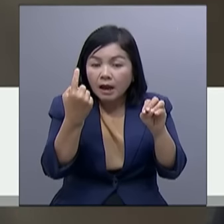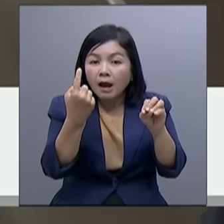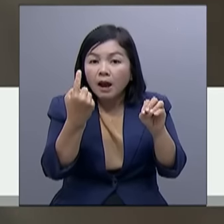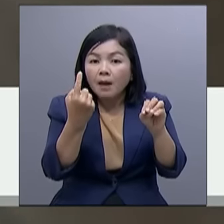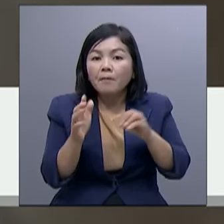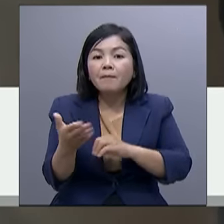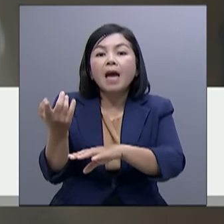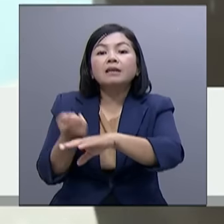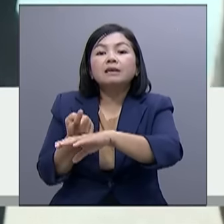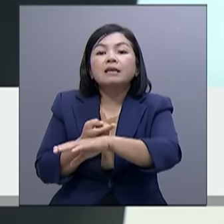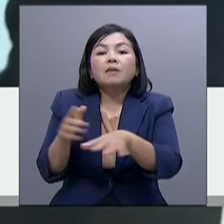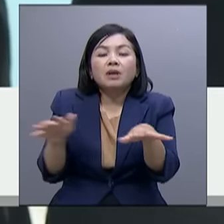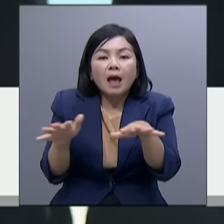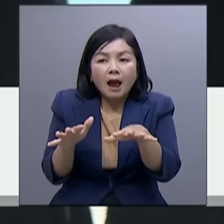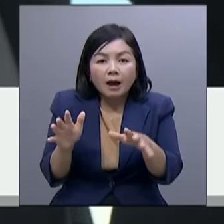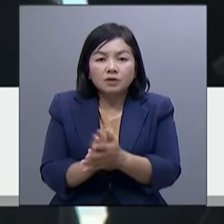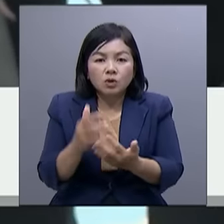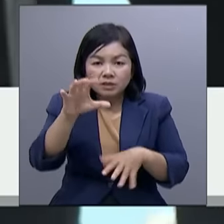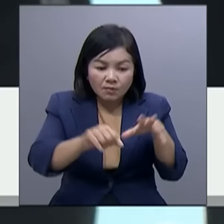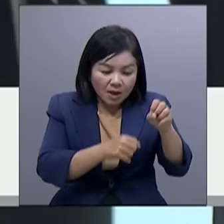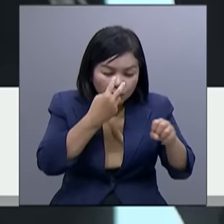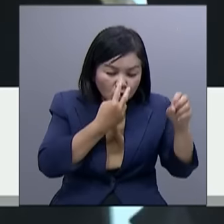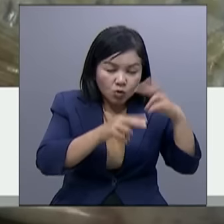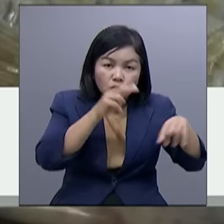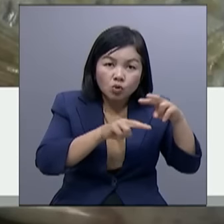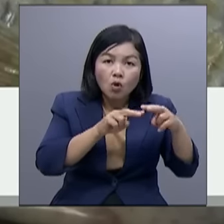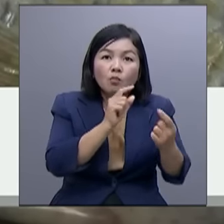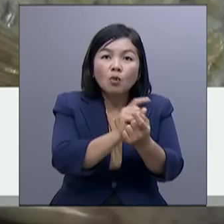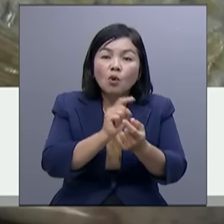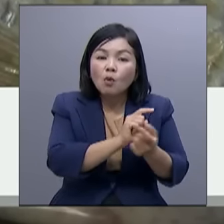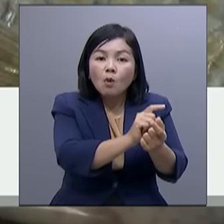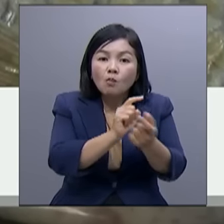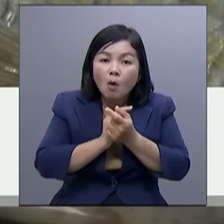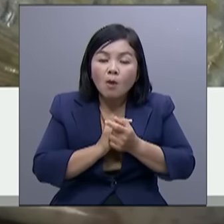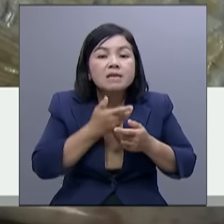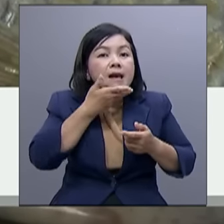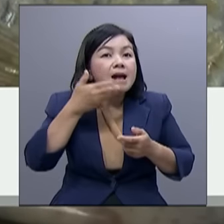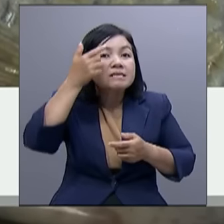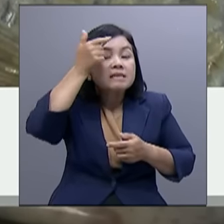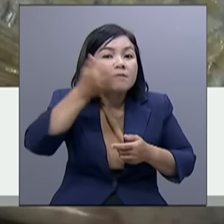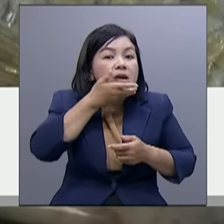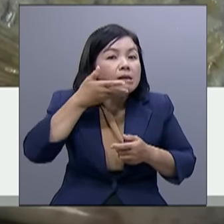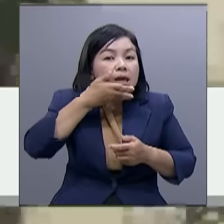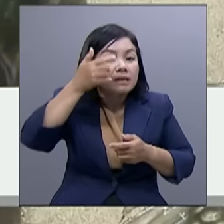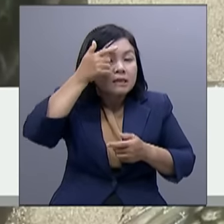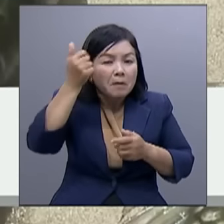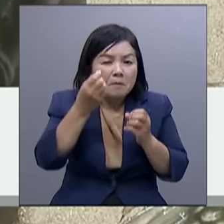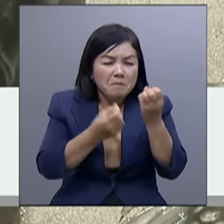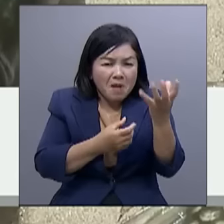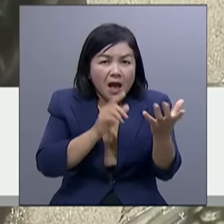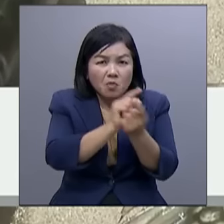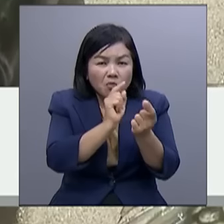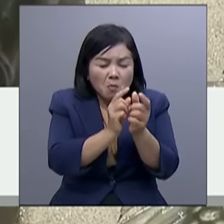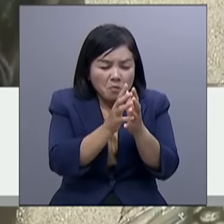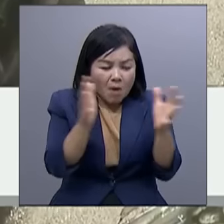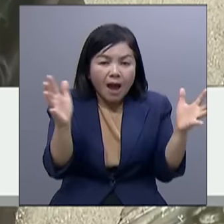ลครับจากนั้นนะครับเมื่อสำรวจเสร็จแล้วพบว่าในพื้นที่มีจำนวนปลาหมอคางดำเนี่ยเป็นจำนวนมากนะครับก็ได้มีการให้ชาว